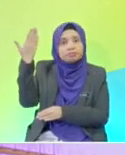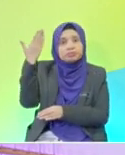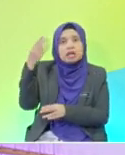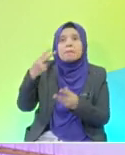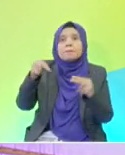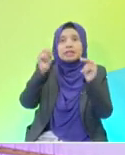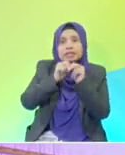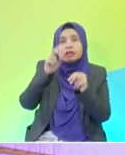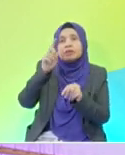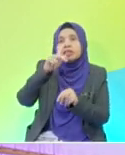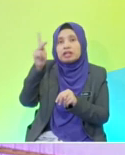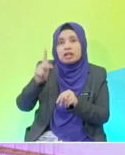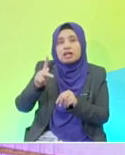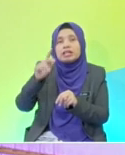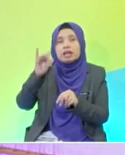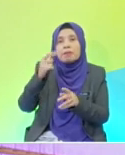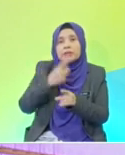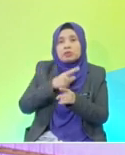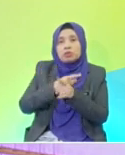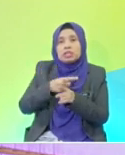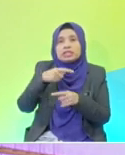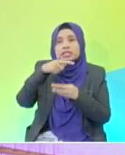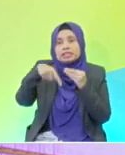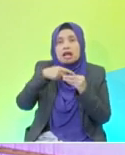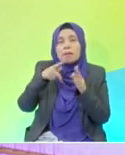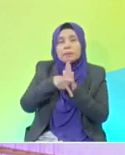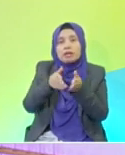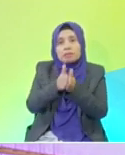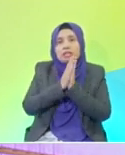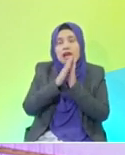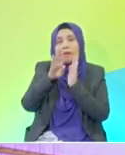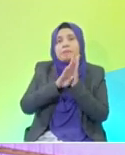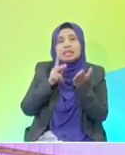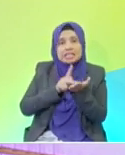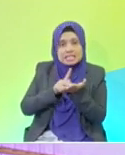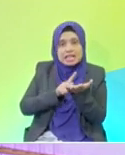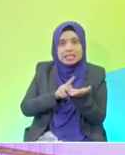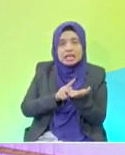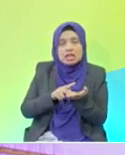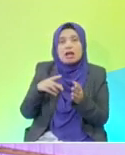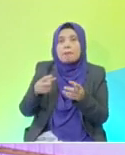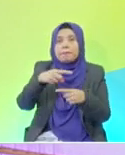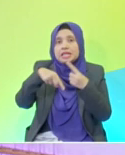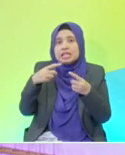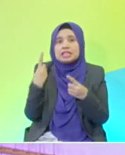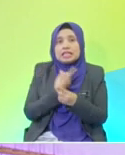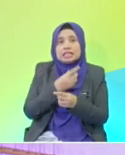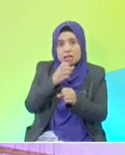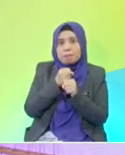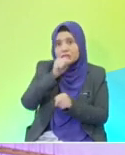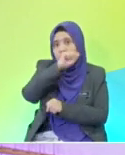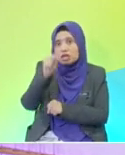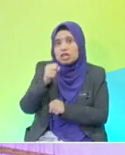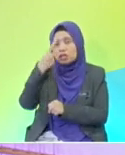manakah yang betul tentang permintaan berkesan Oke bila kita terima soal Lan untuk soal objektif